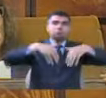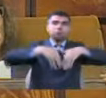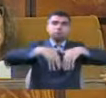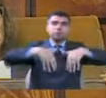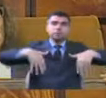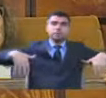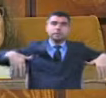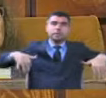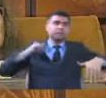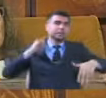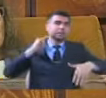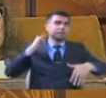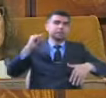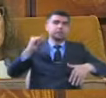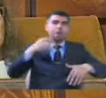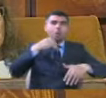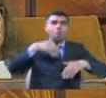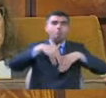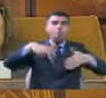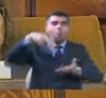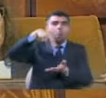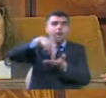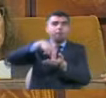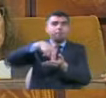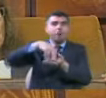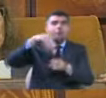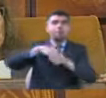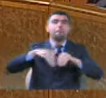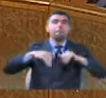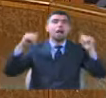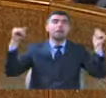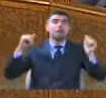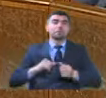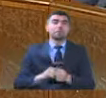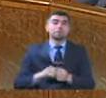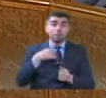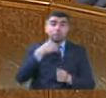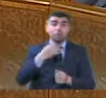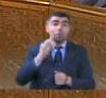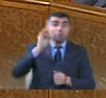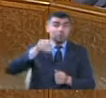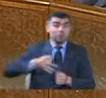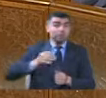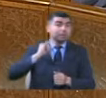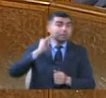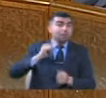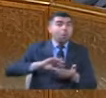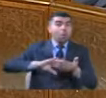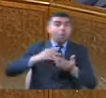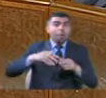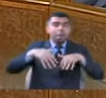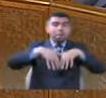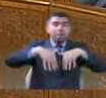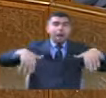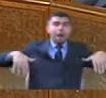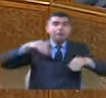مختلف قشدة المجتمع من حامل الشهادات العليا، إلى درجة تكاد تتحول فيها واجهة